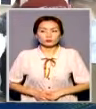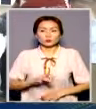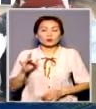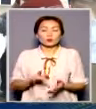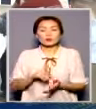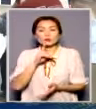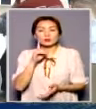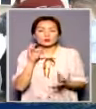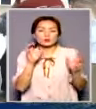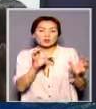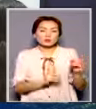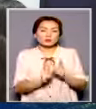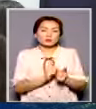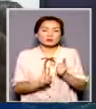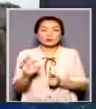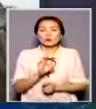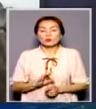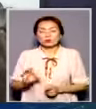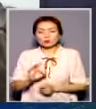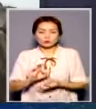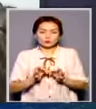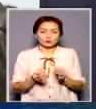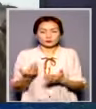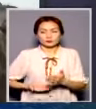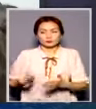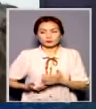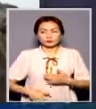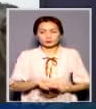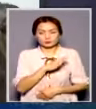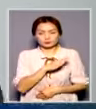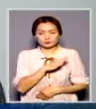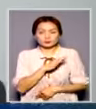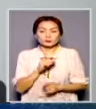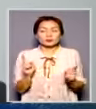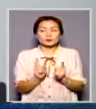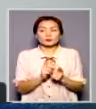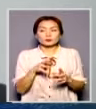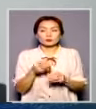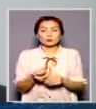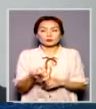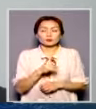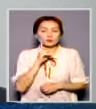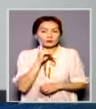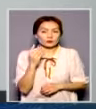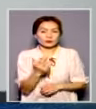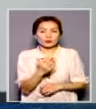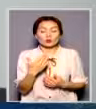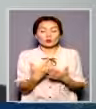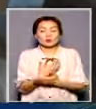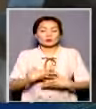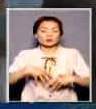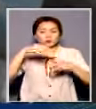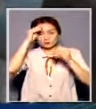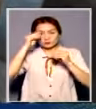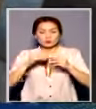Атыраулық жастарға конституциялық реформалар мен референдум жөнінде түсіндірме жұмыстар жүргізілді. Кездесу барысында өңір студенттері